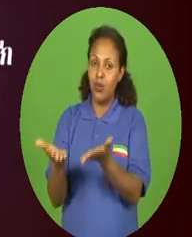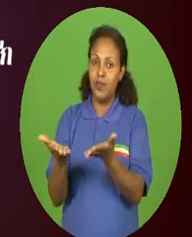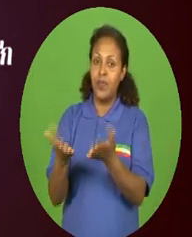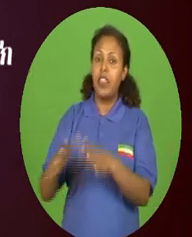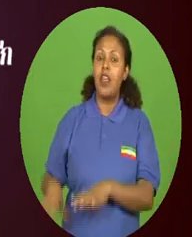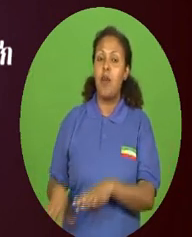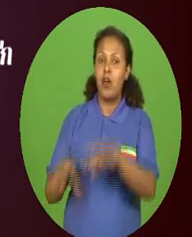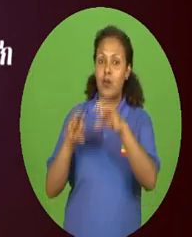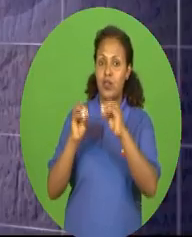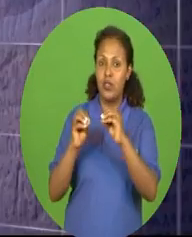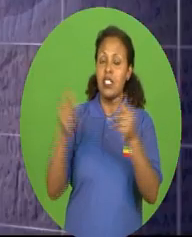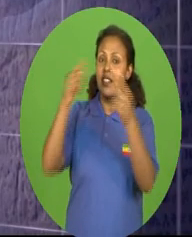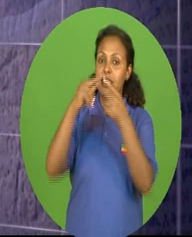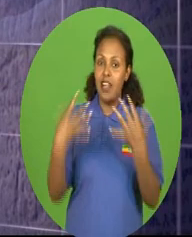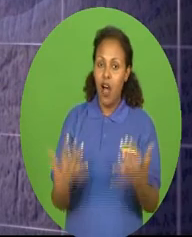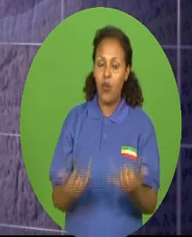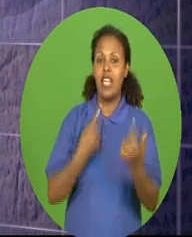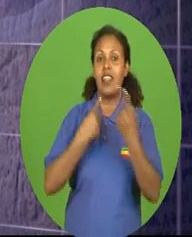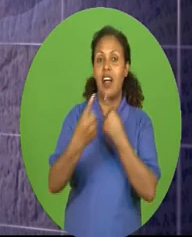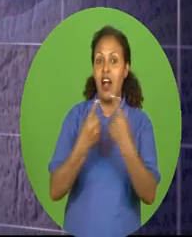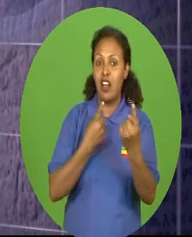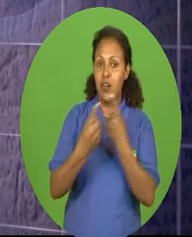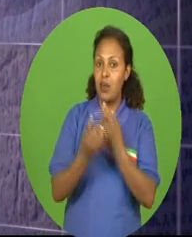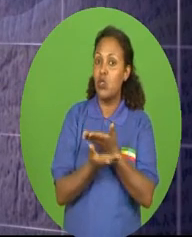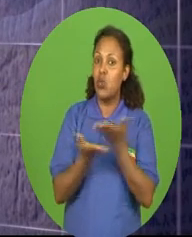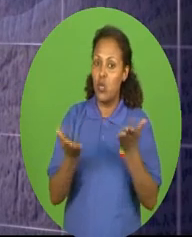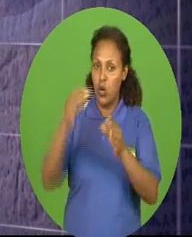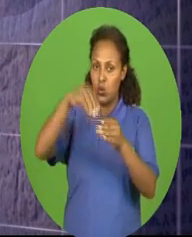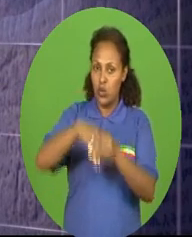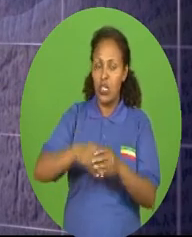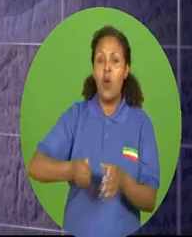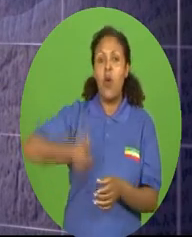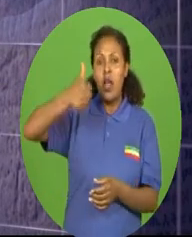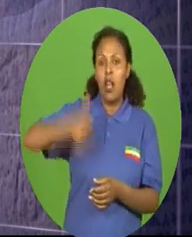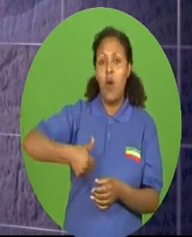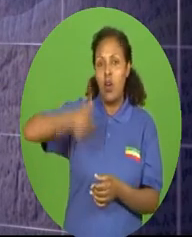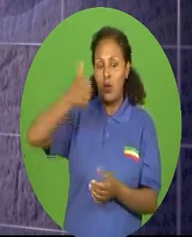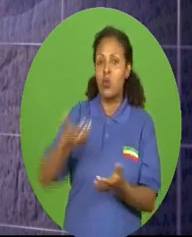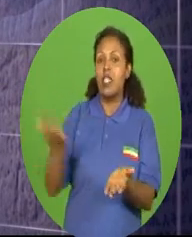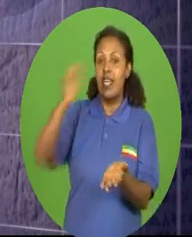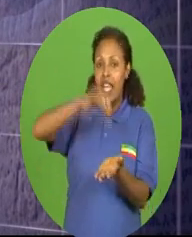አቅርቡ። ተማሪዎች እስካሁን የተነጋገርንባቸው